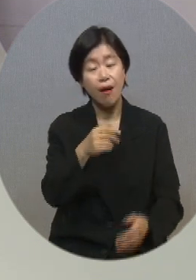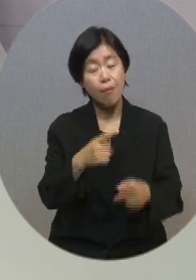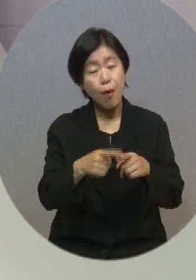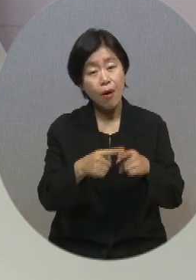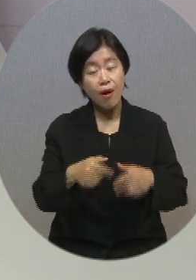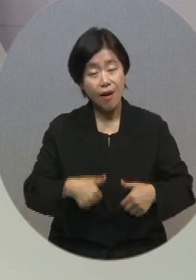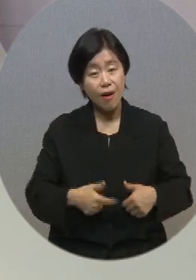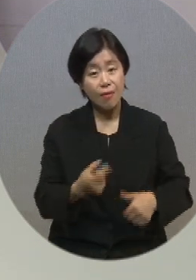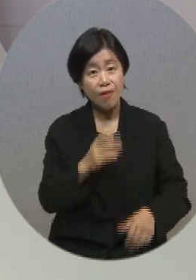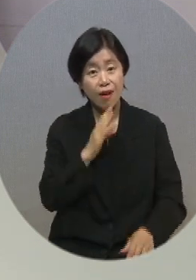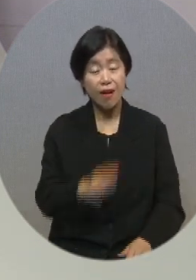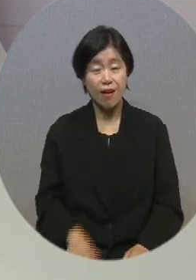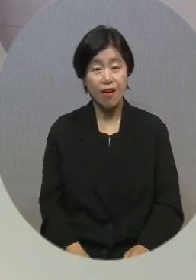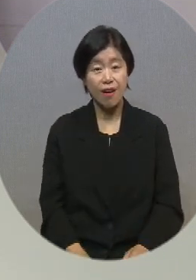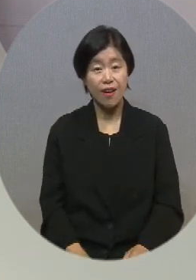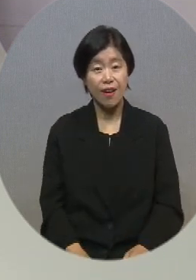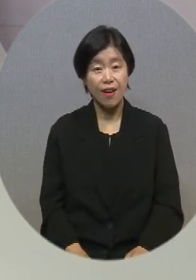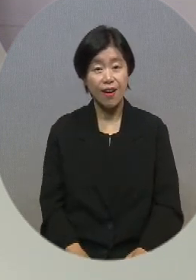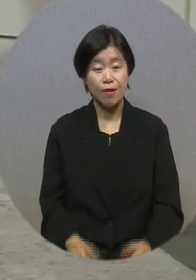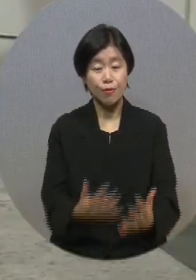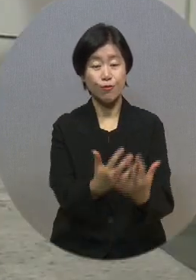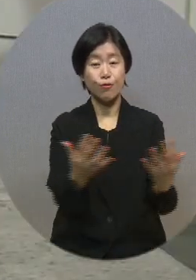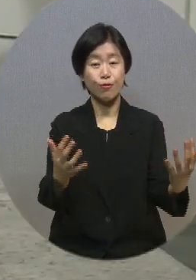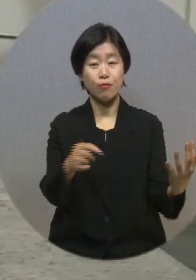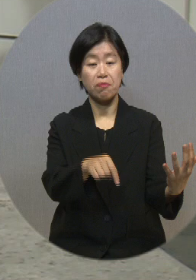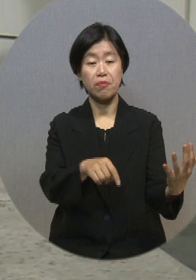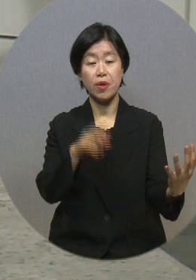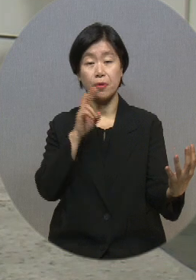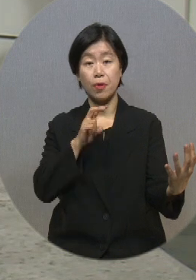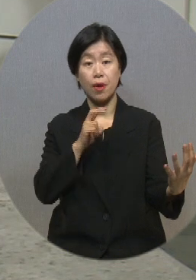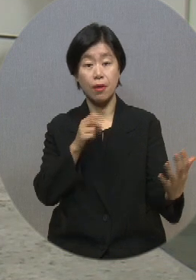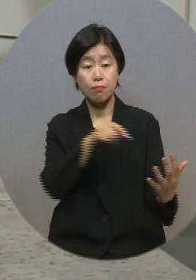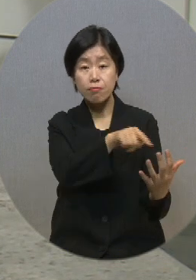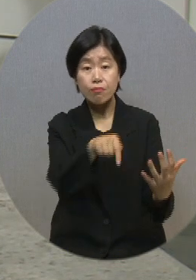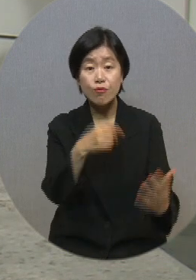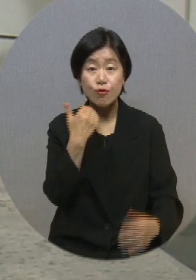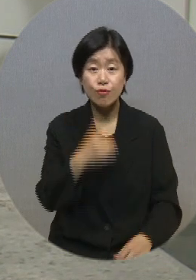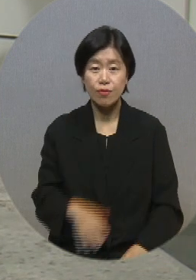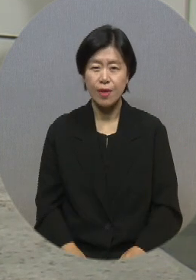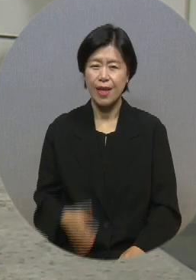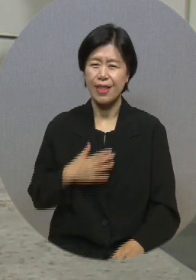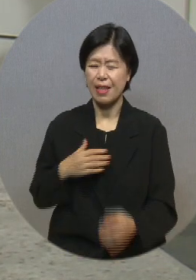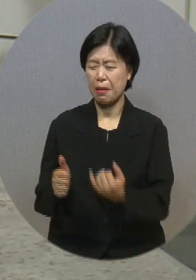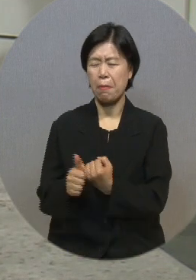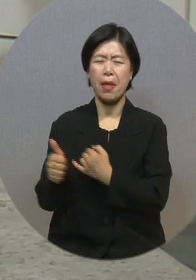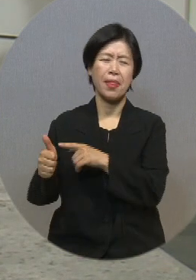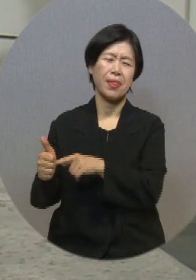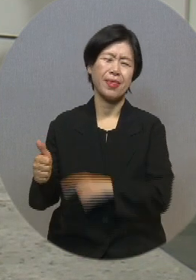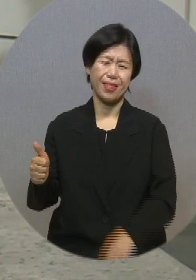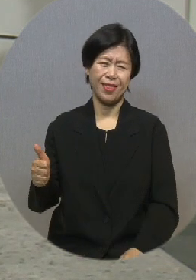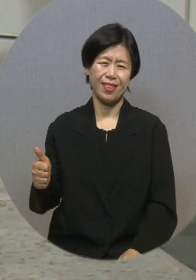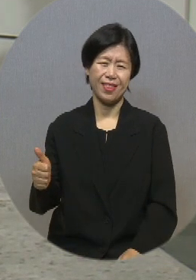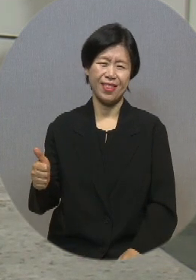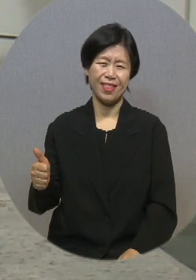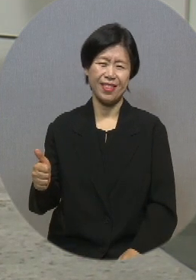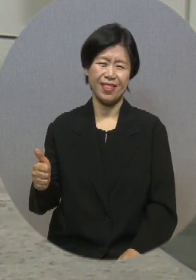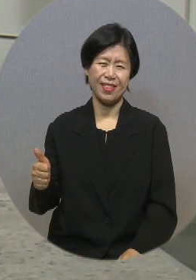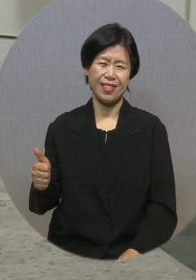누가 이렇게 지켜보시고 평가를 해준 사람이 있었나요? 우리 남편인데요. 네. 아직까지 미숙하대요.